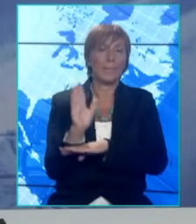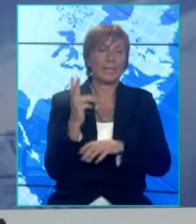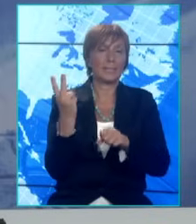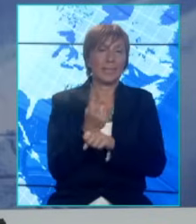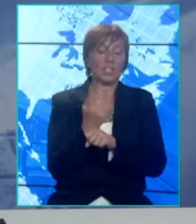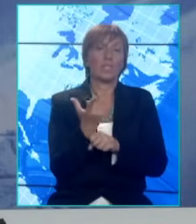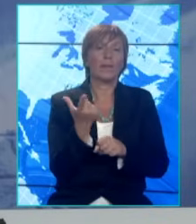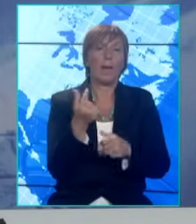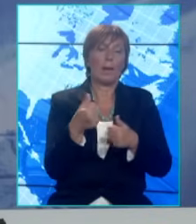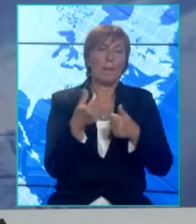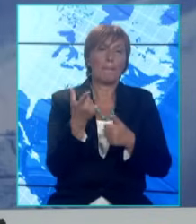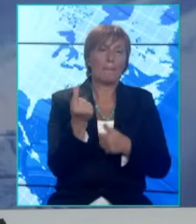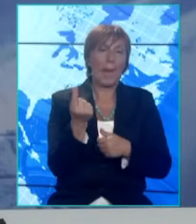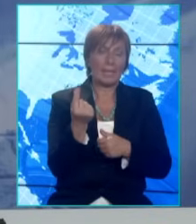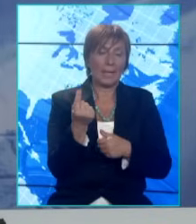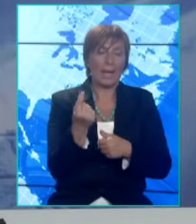zemlje partnera NATO-a.